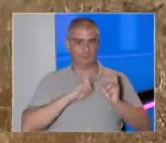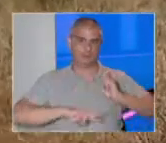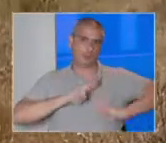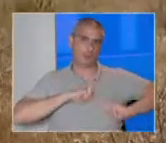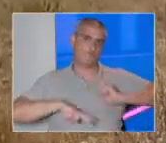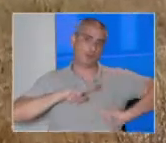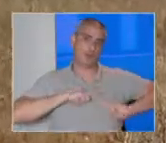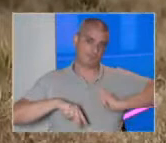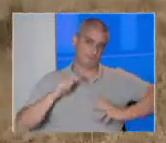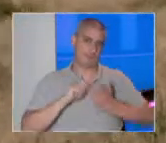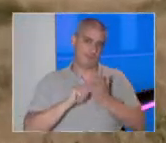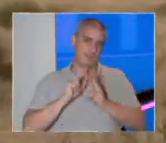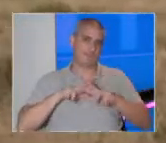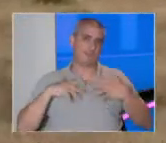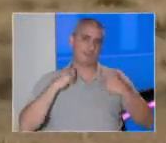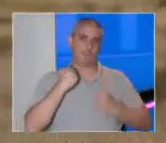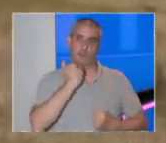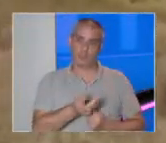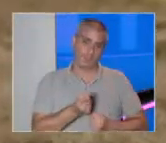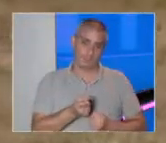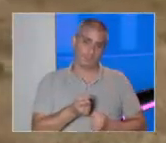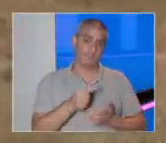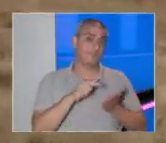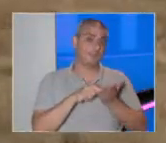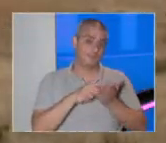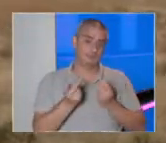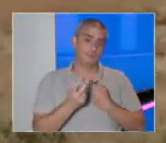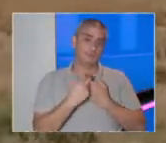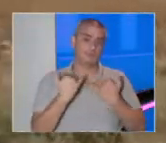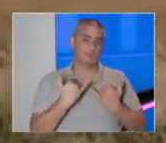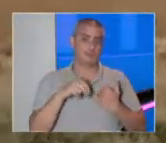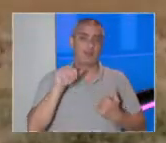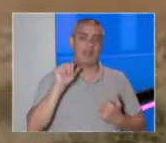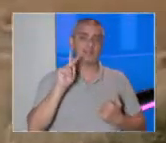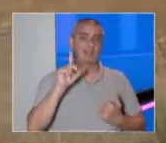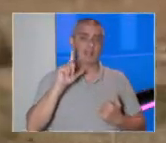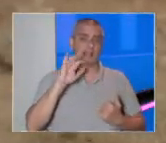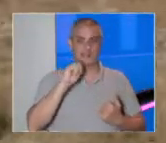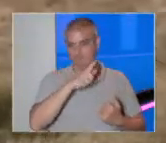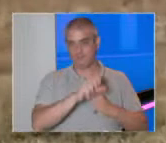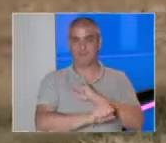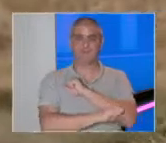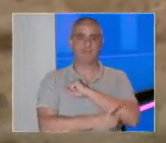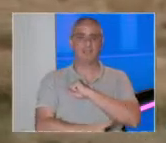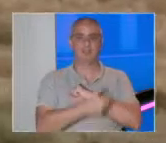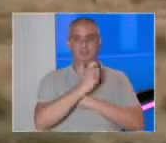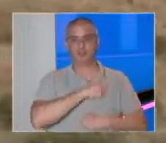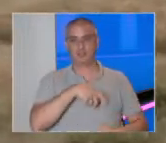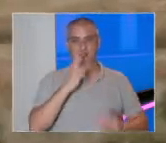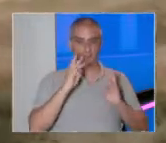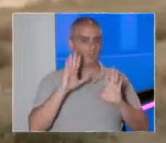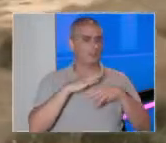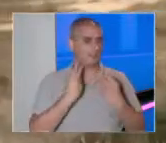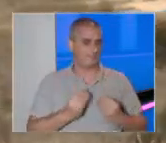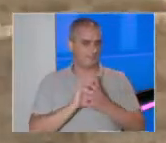ובכלל האזור סובלים מהמצב הביטחוני. לשם כך מצטרף אלינו אלעד קלימי, סגן ראש עיריית שדרות. שלום.